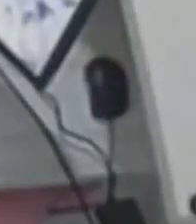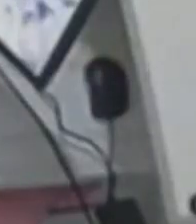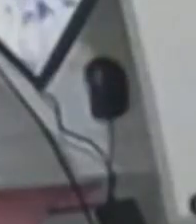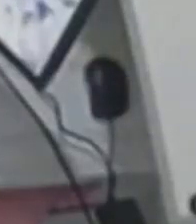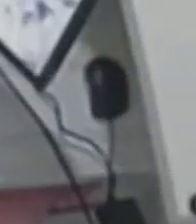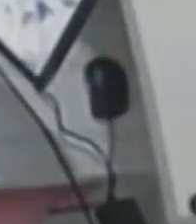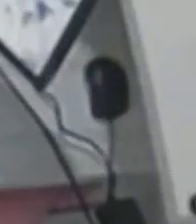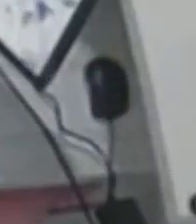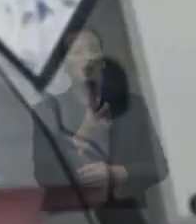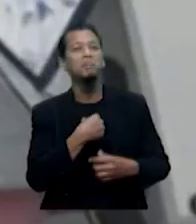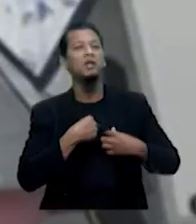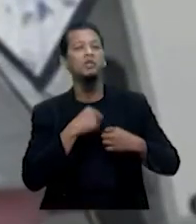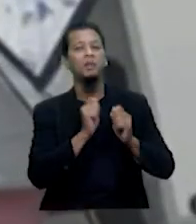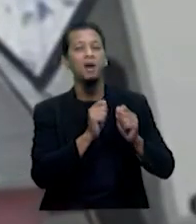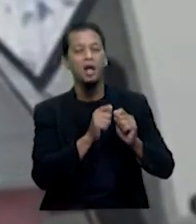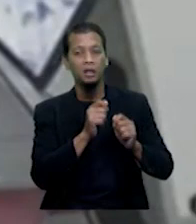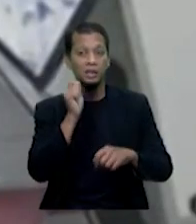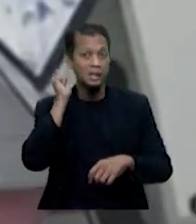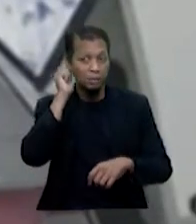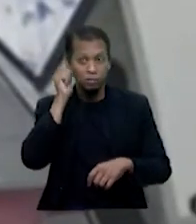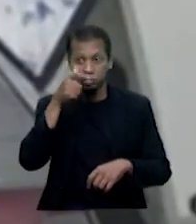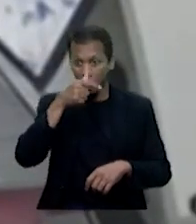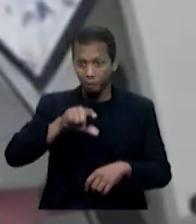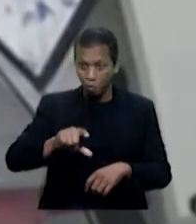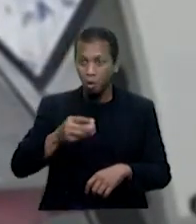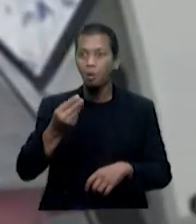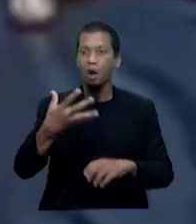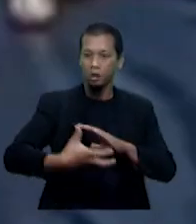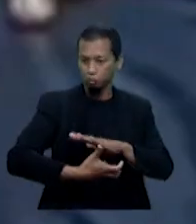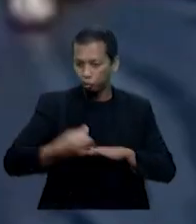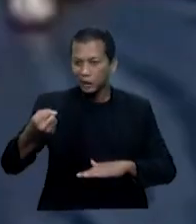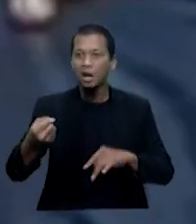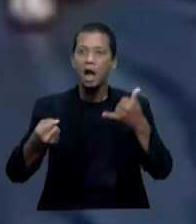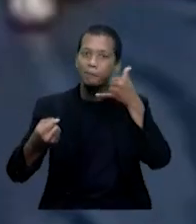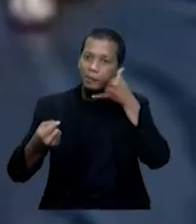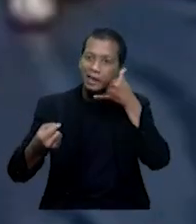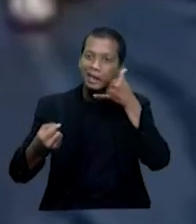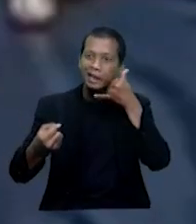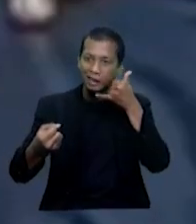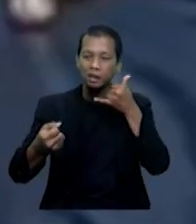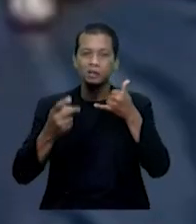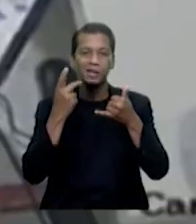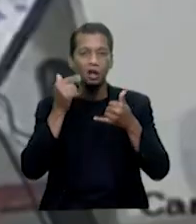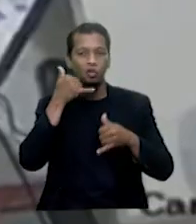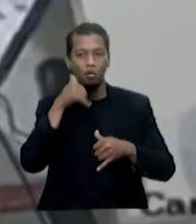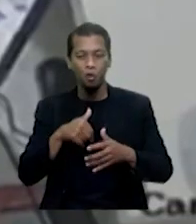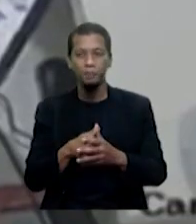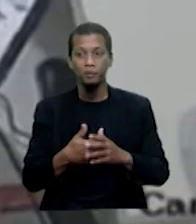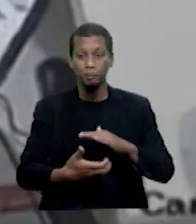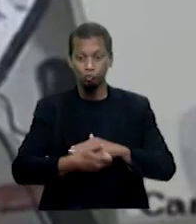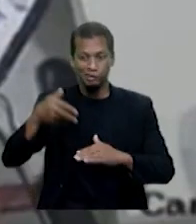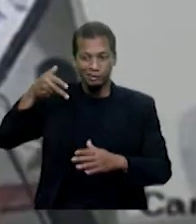ibu-ibu di Kedaton Bandar Lampung mencuri uang dan telepon genggam milik penjaga toko meski aksi pencurian terekam